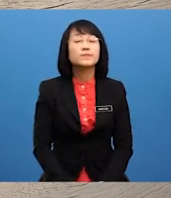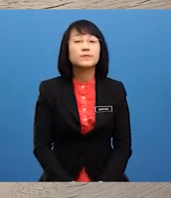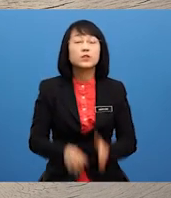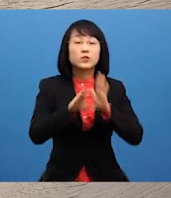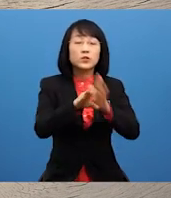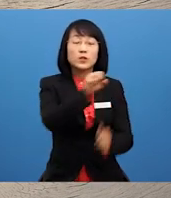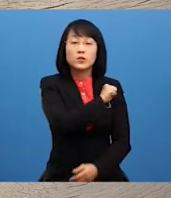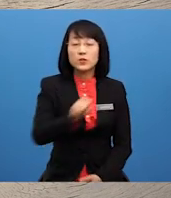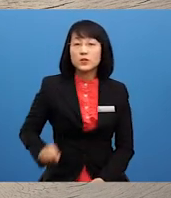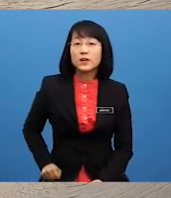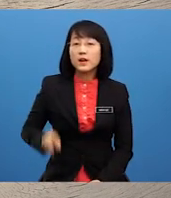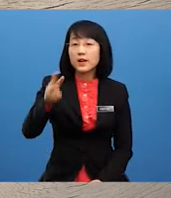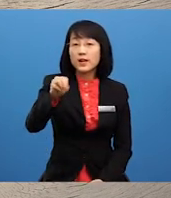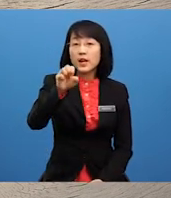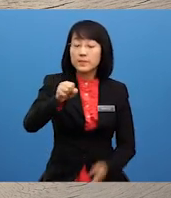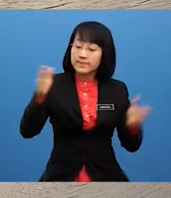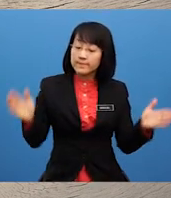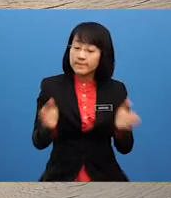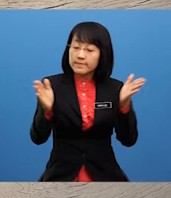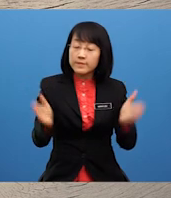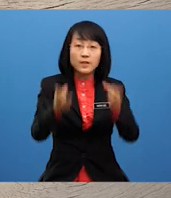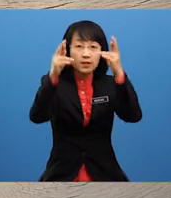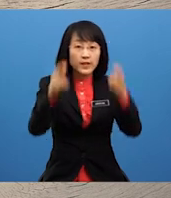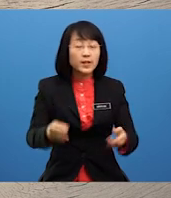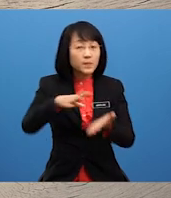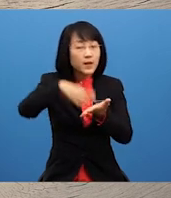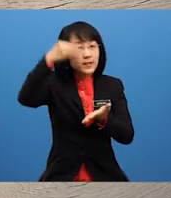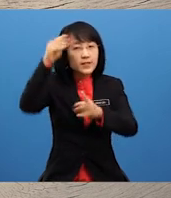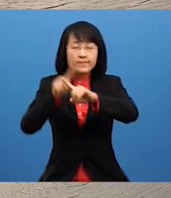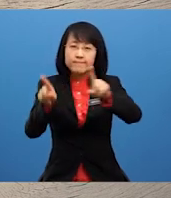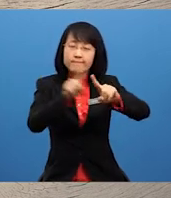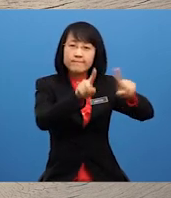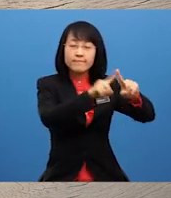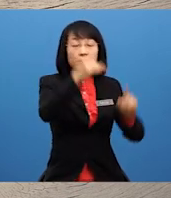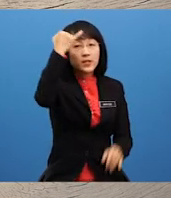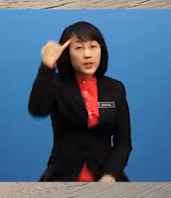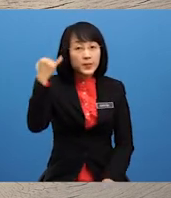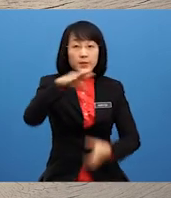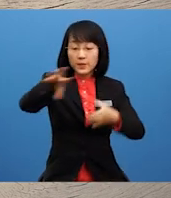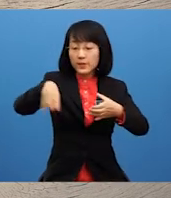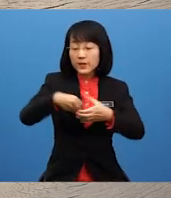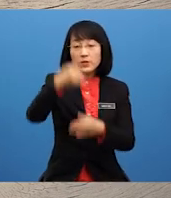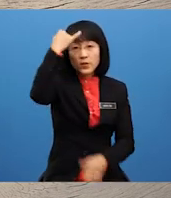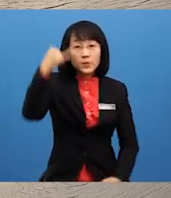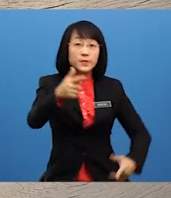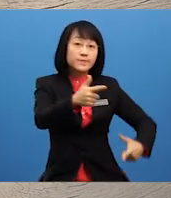Shah menggalakkan rakyatnya mempelajari pelbagai ilmu, termasuk ilmu